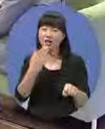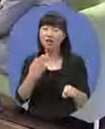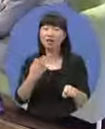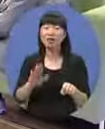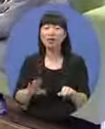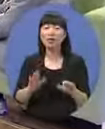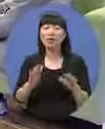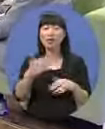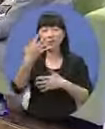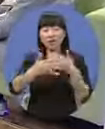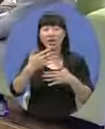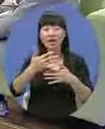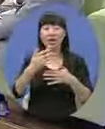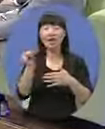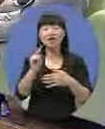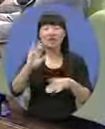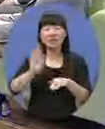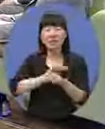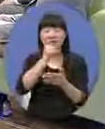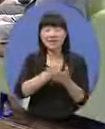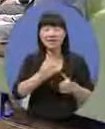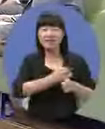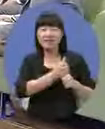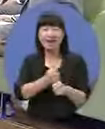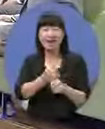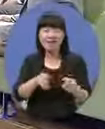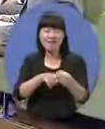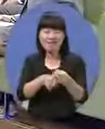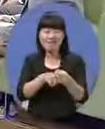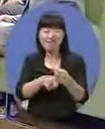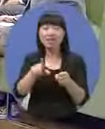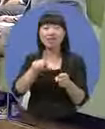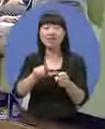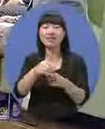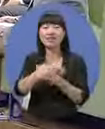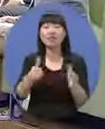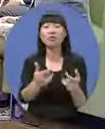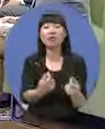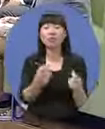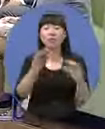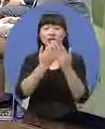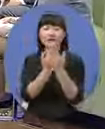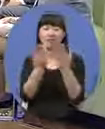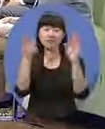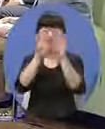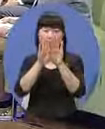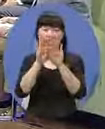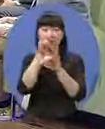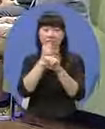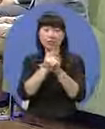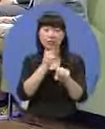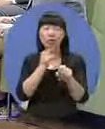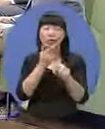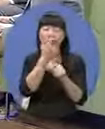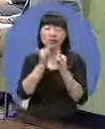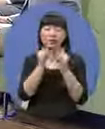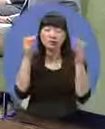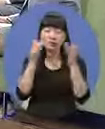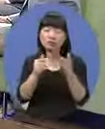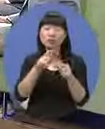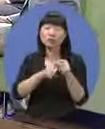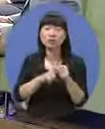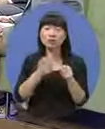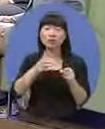나오는 취조실 같아요. 다들 취조하는. 아니 온 창문을 다 가려놓고 그렇게 하고 이제 본인이 집중을 하려고 했던 건데